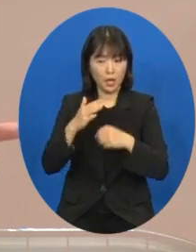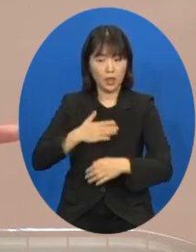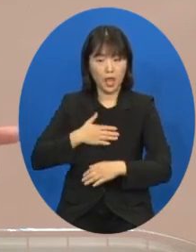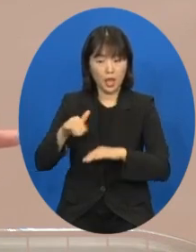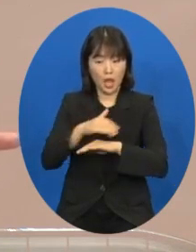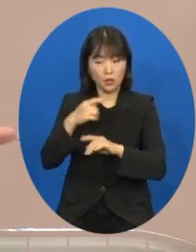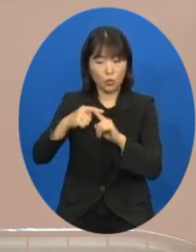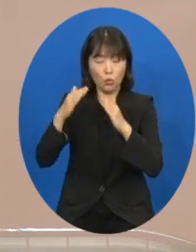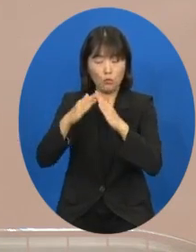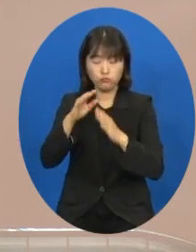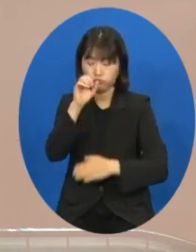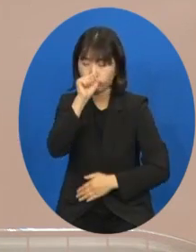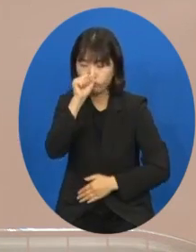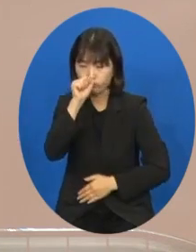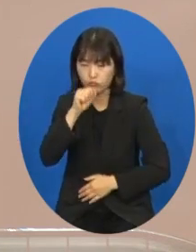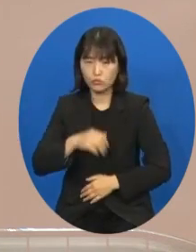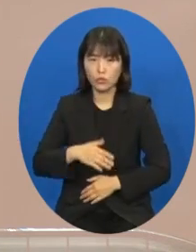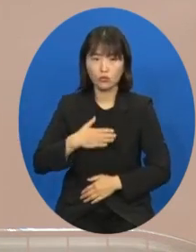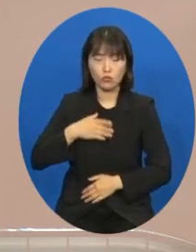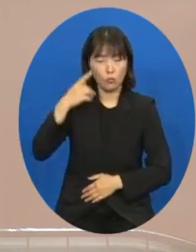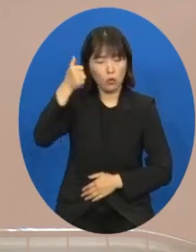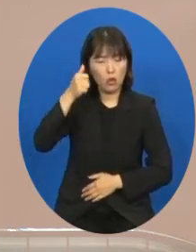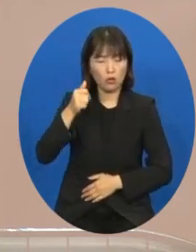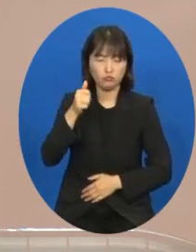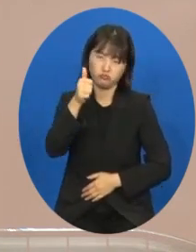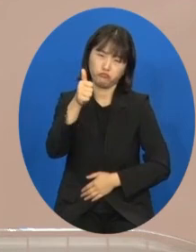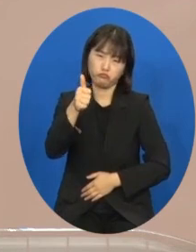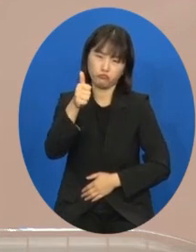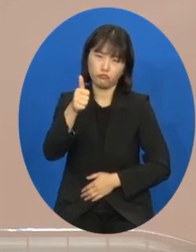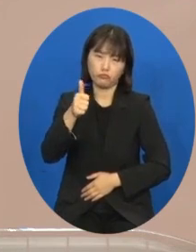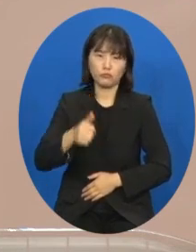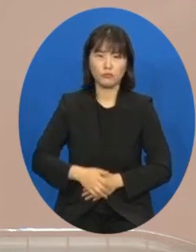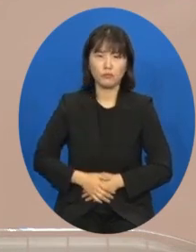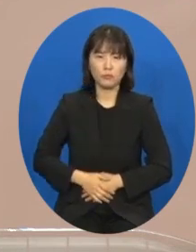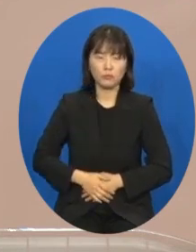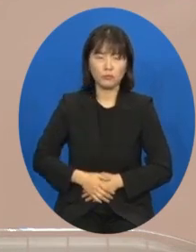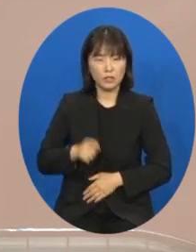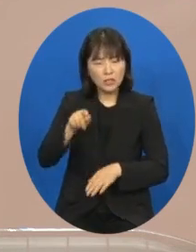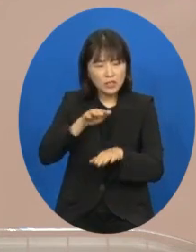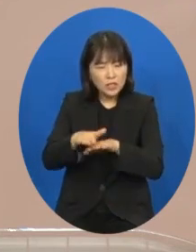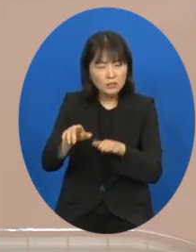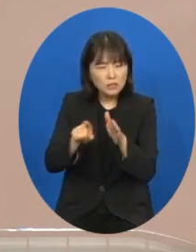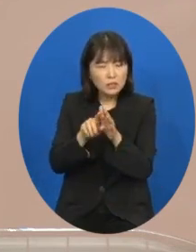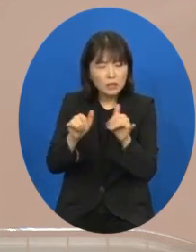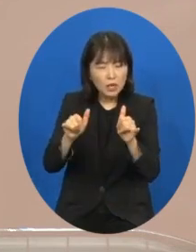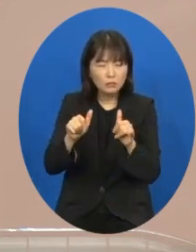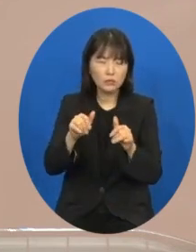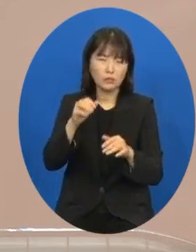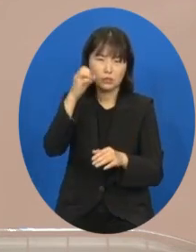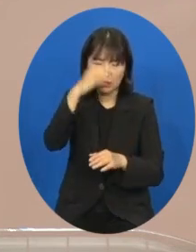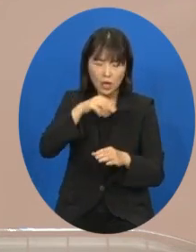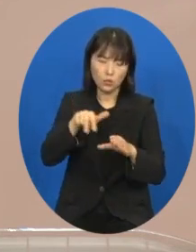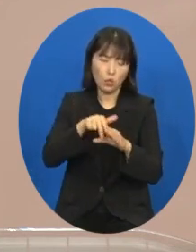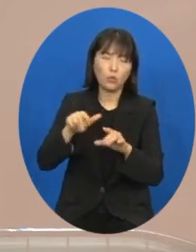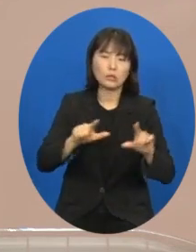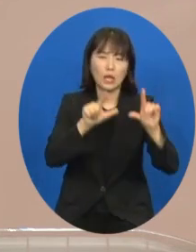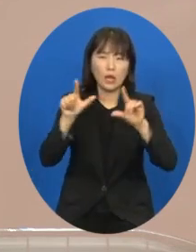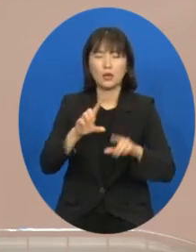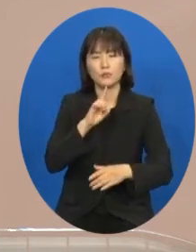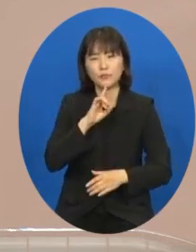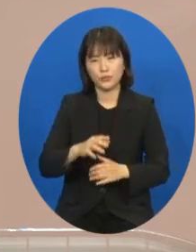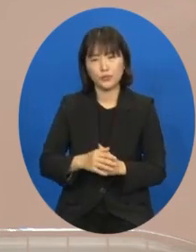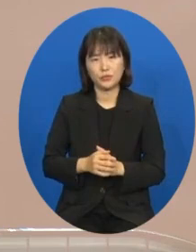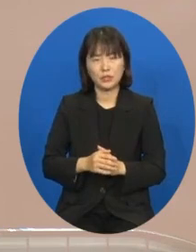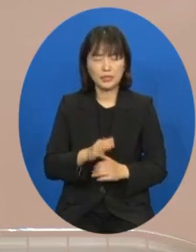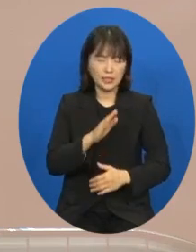좋아하고 우리 목사님이 제일이고 뭐 이런 식으로 믿는 분들이 종교 생활을 하는 거예요.